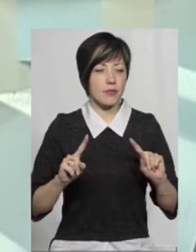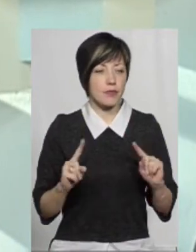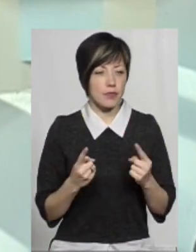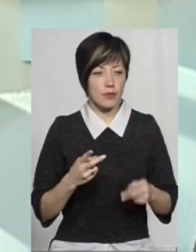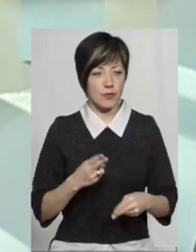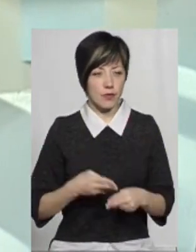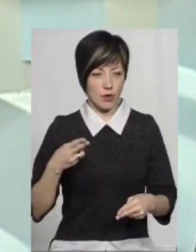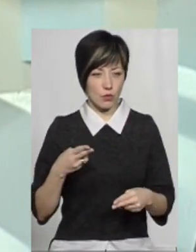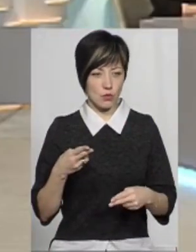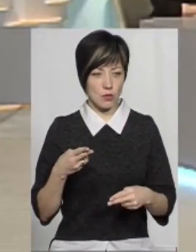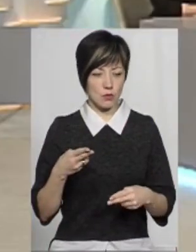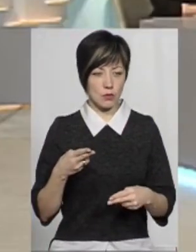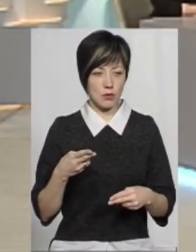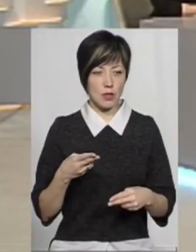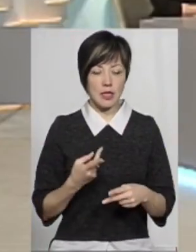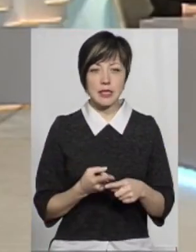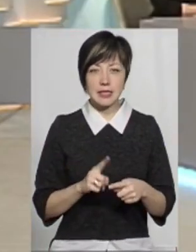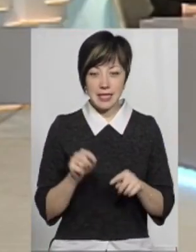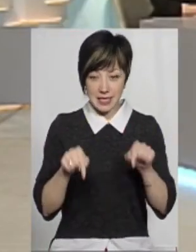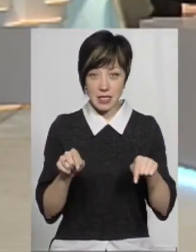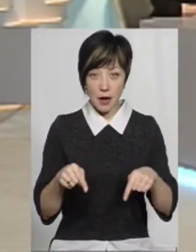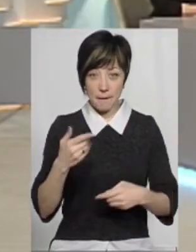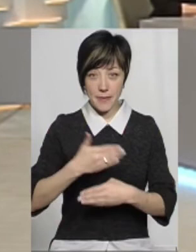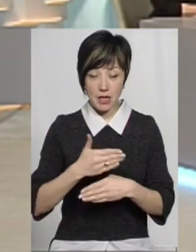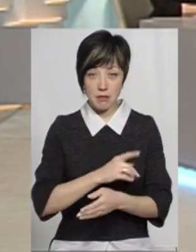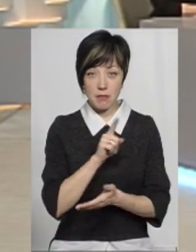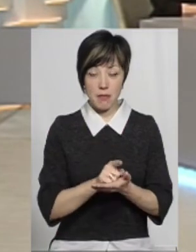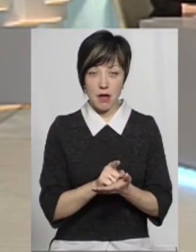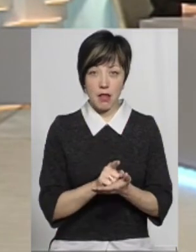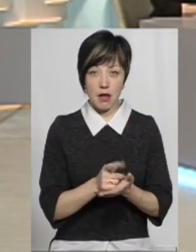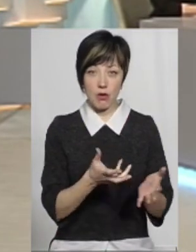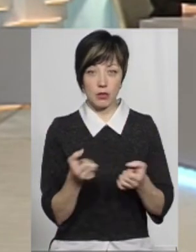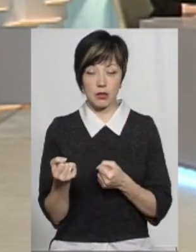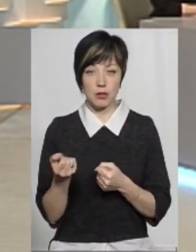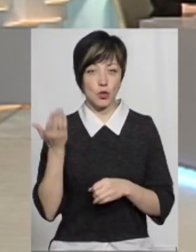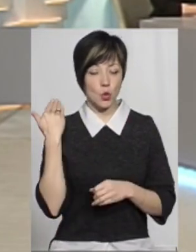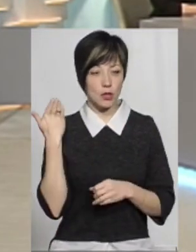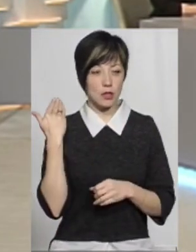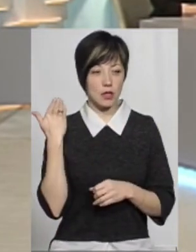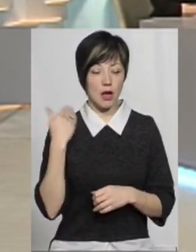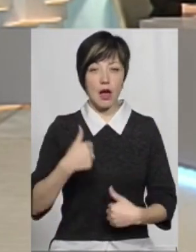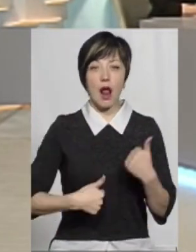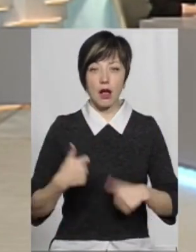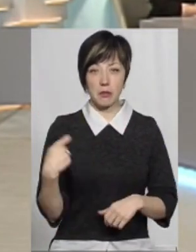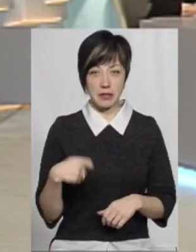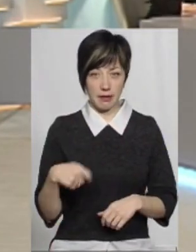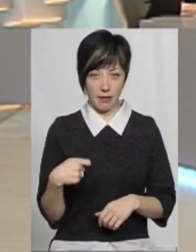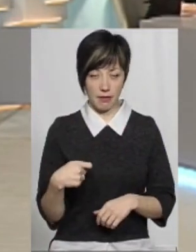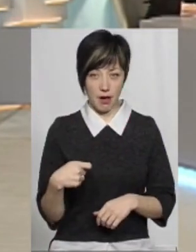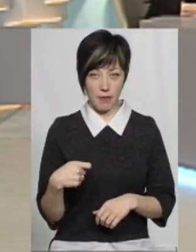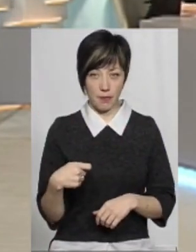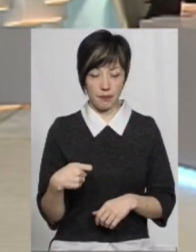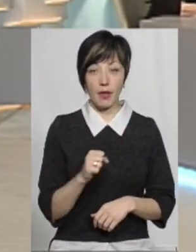надзвичайно гостро. Це ще ця п'єса мала отримати тоді грант